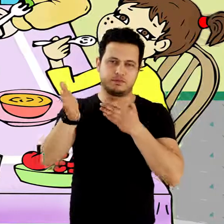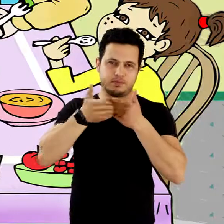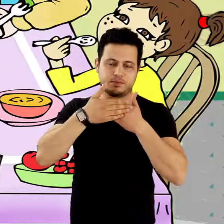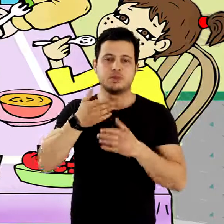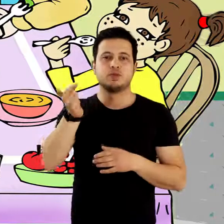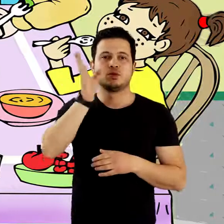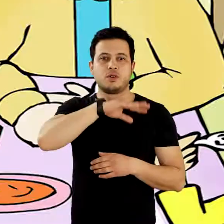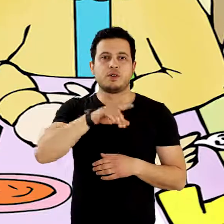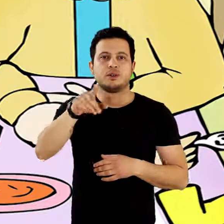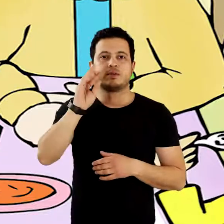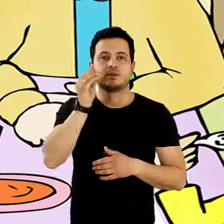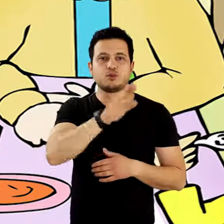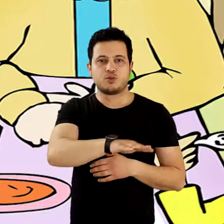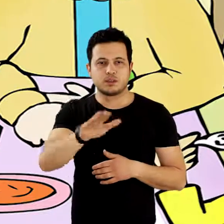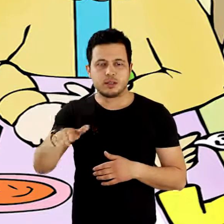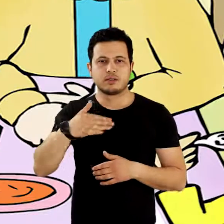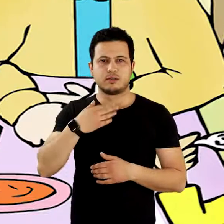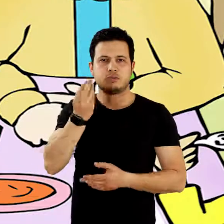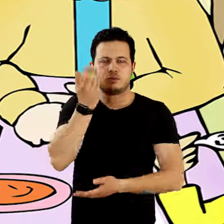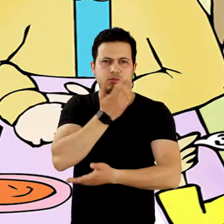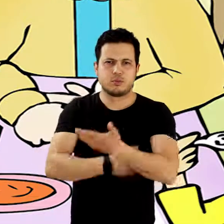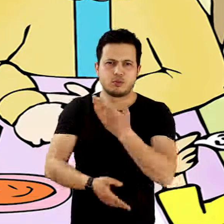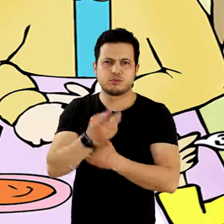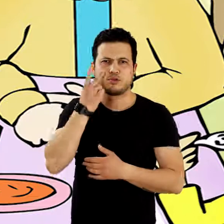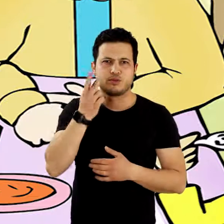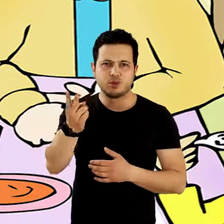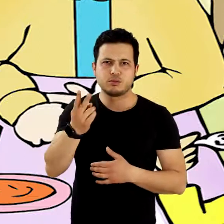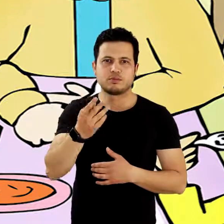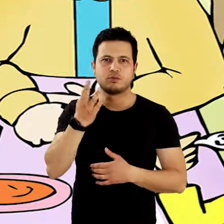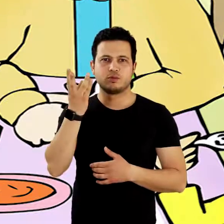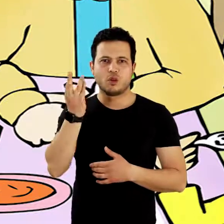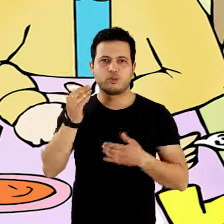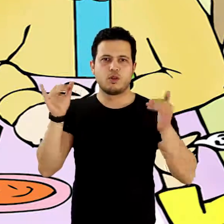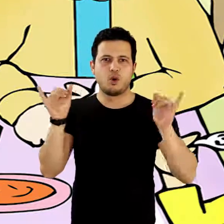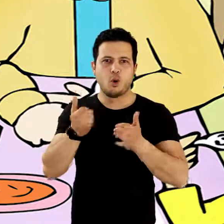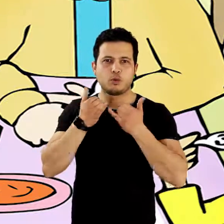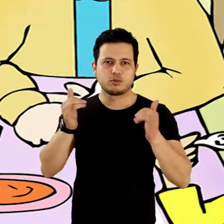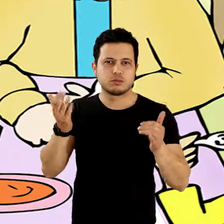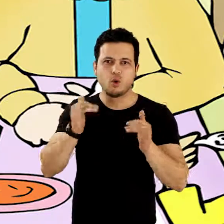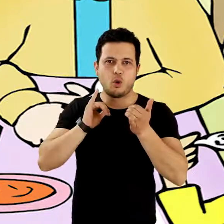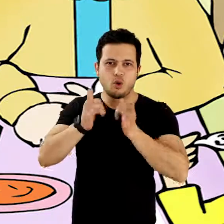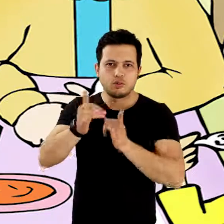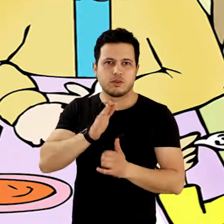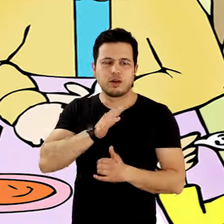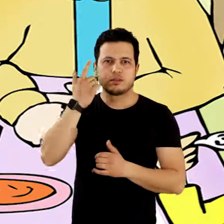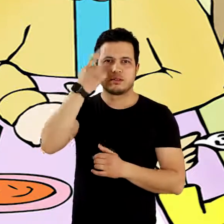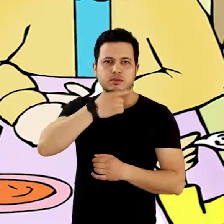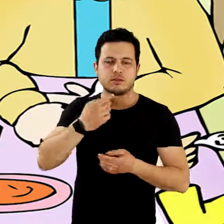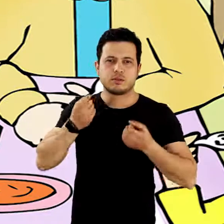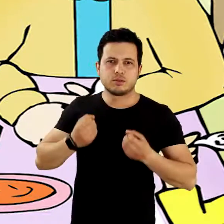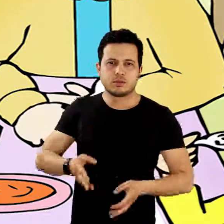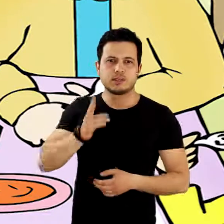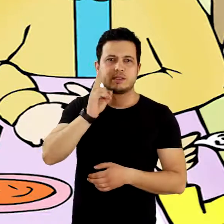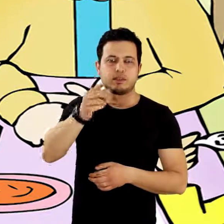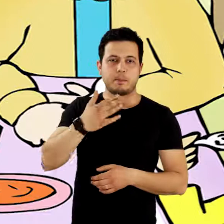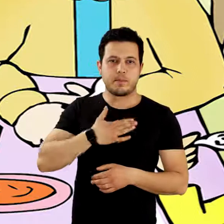Hayırdır çocuklar, sizi çok yorulmuş görüyorum. Çok mu oyun oynadınız? Yoksa siz de benim gibi